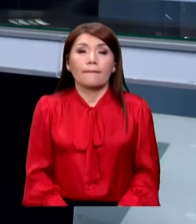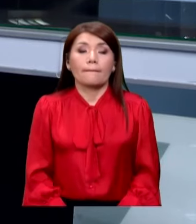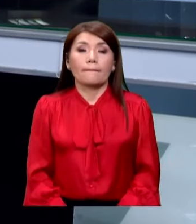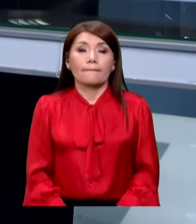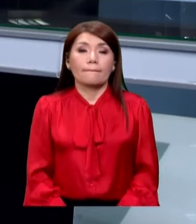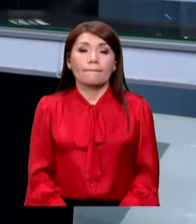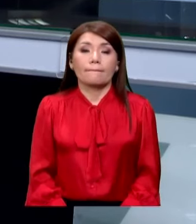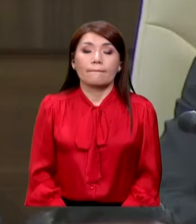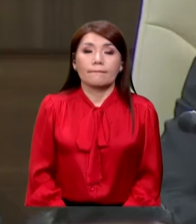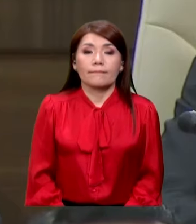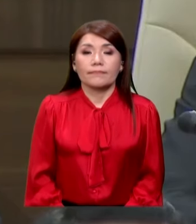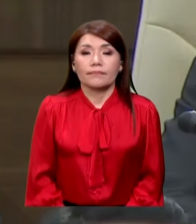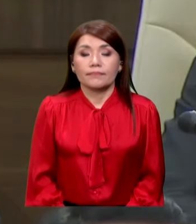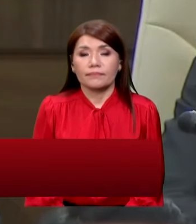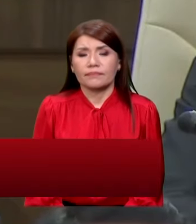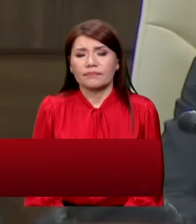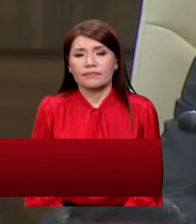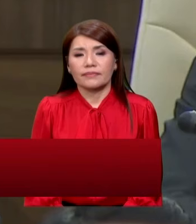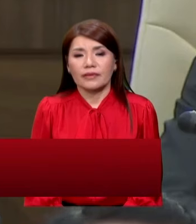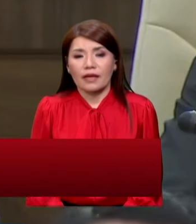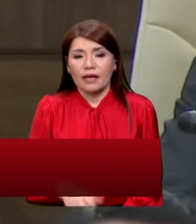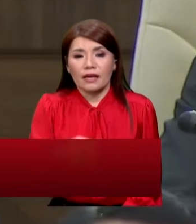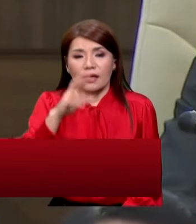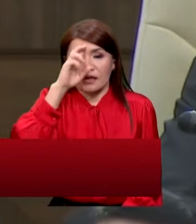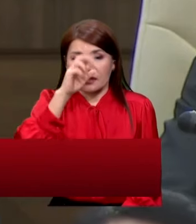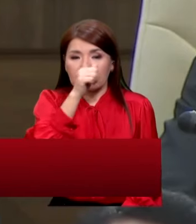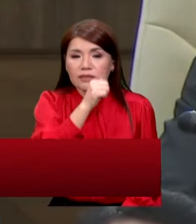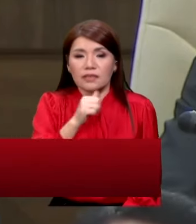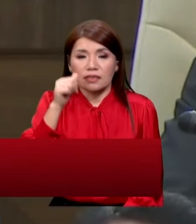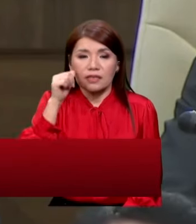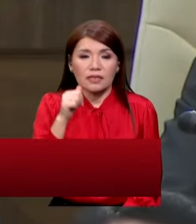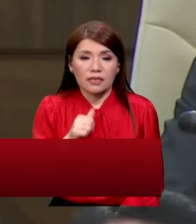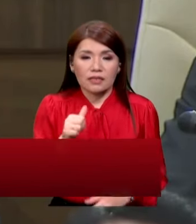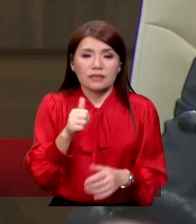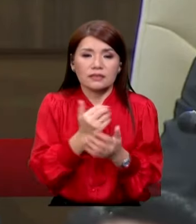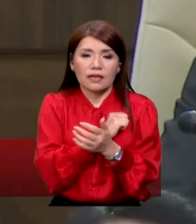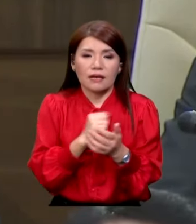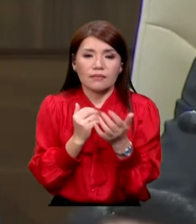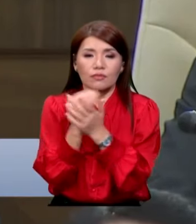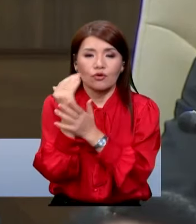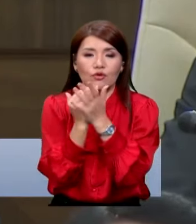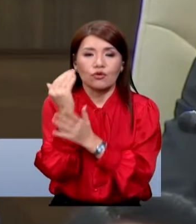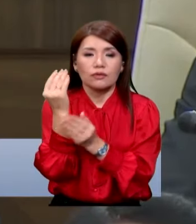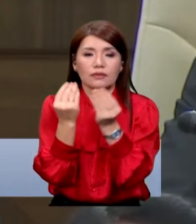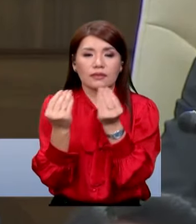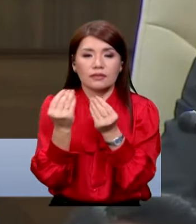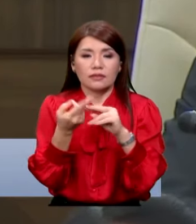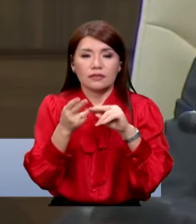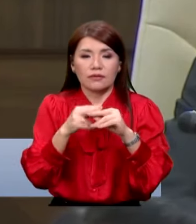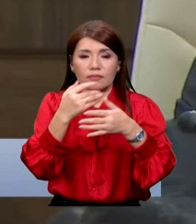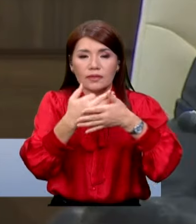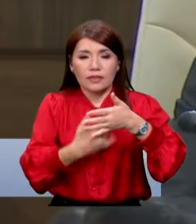тарқатады. О государственных секретах самыми высшими степенями государственной секретности.